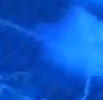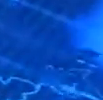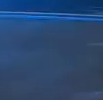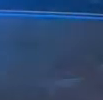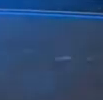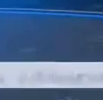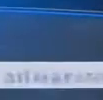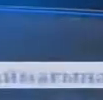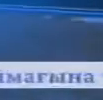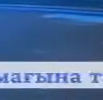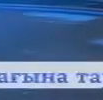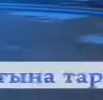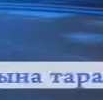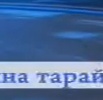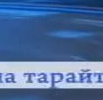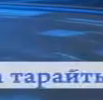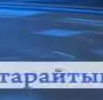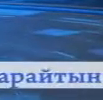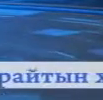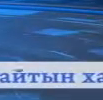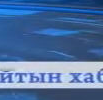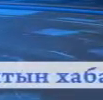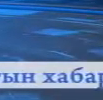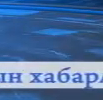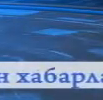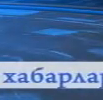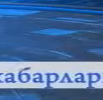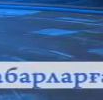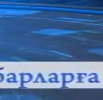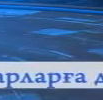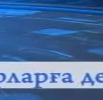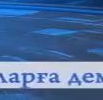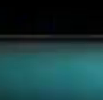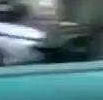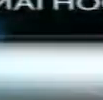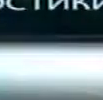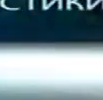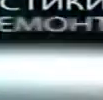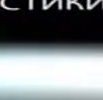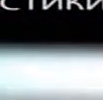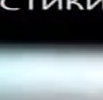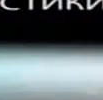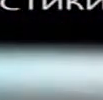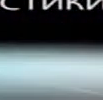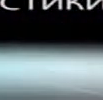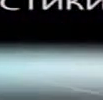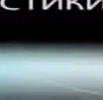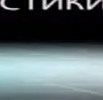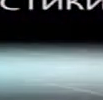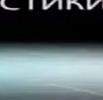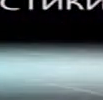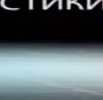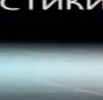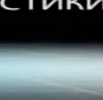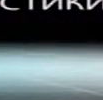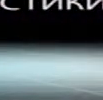облысты хабар тарату қызметінің демеушісі Техэнерго диагностика және жөндеу орталығы. Техэнерго диагностика және жөндеу орталығы